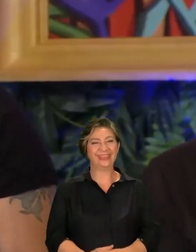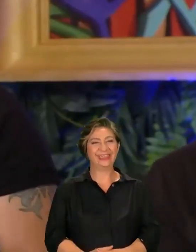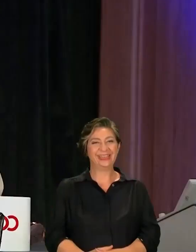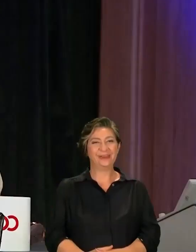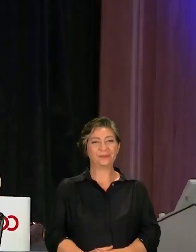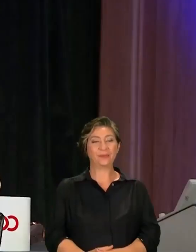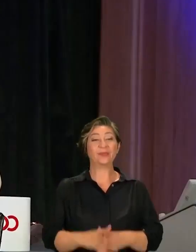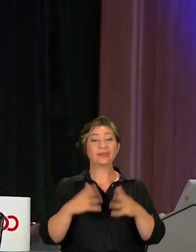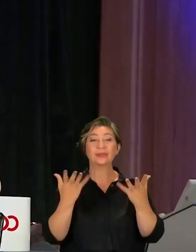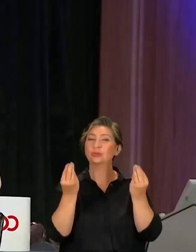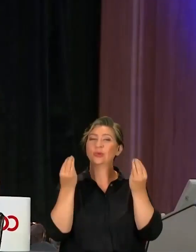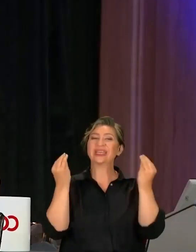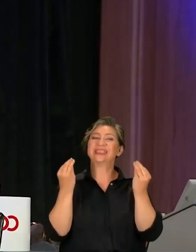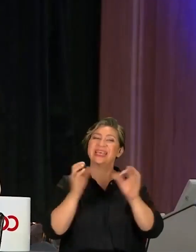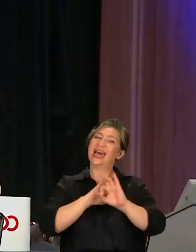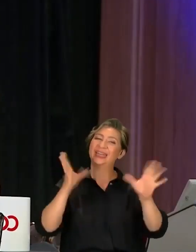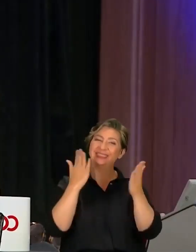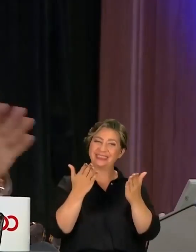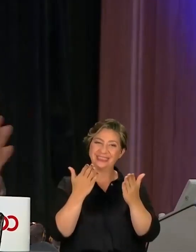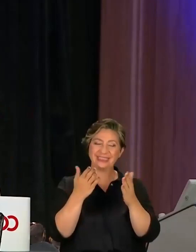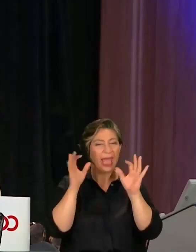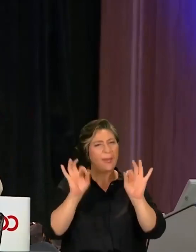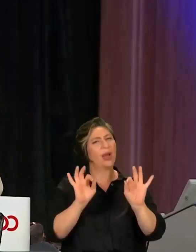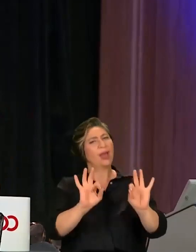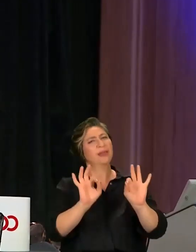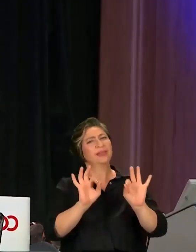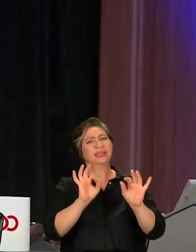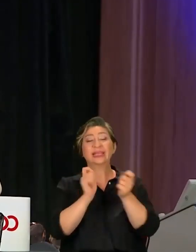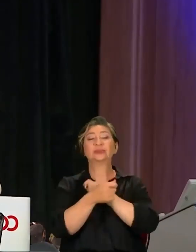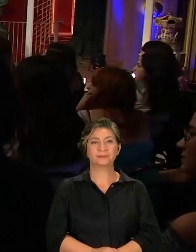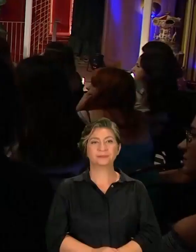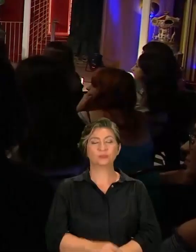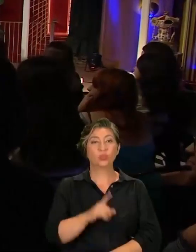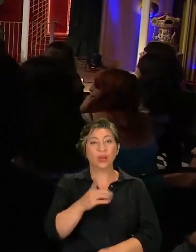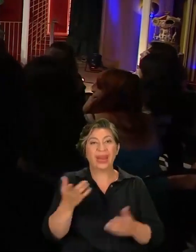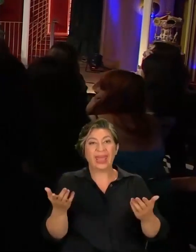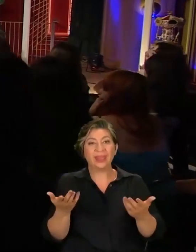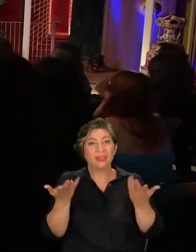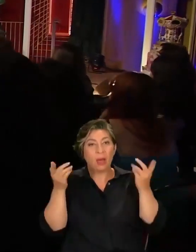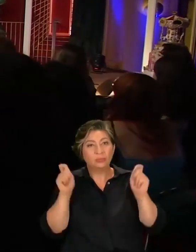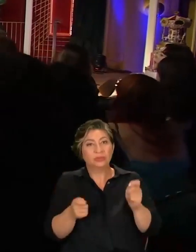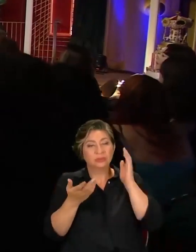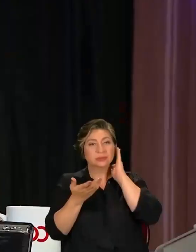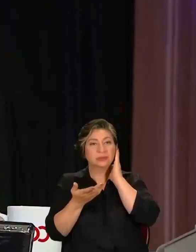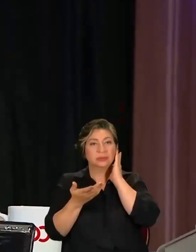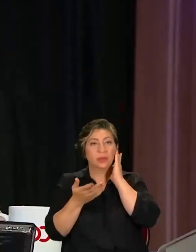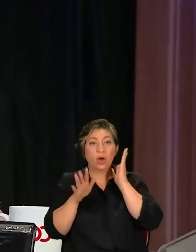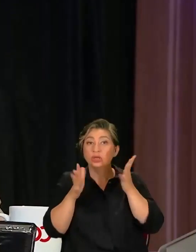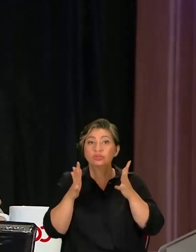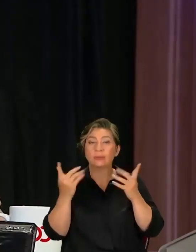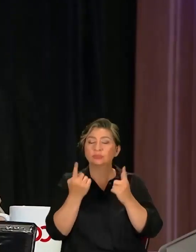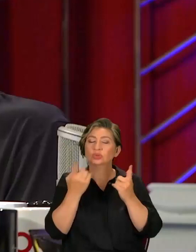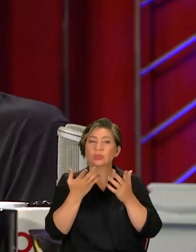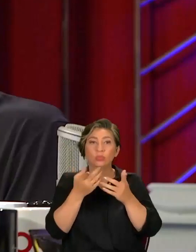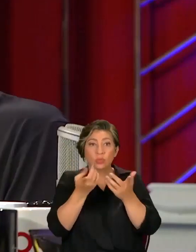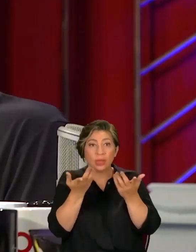Yersen. Ama çok iyisiniz. Çok iyisiniz sahnede. Hep öyleydiniz. Devam. Be, ne yapmışsınız oğlum? Çok acayipti ya.